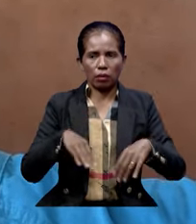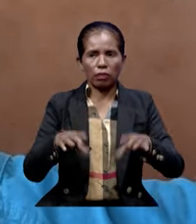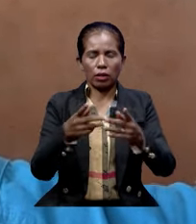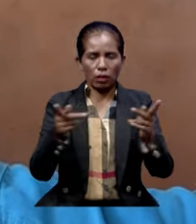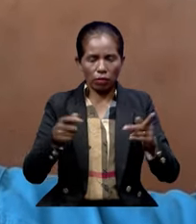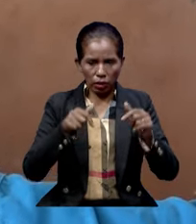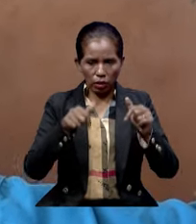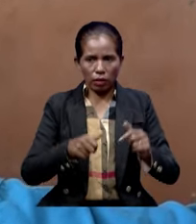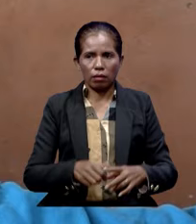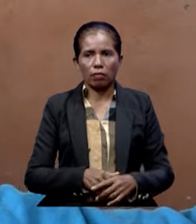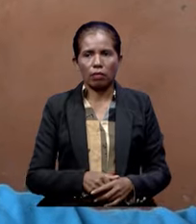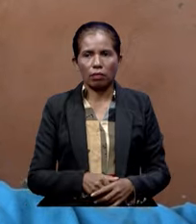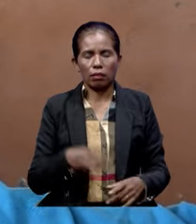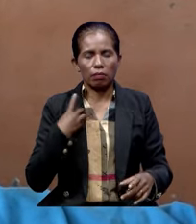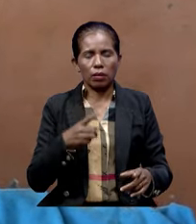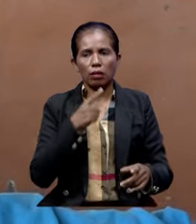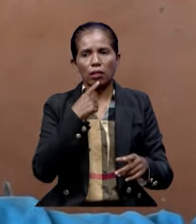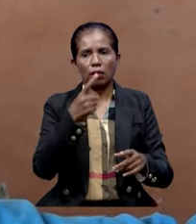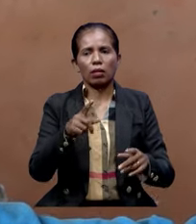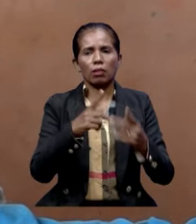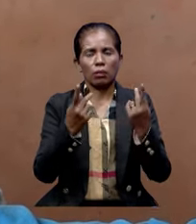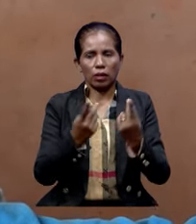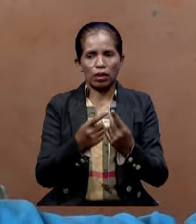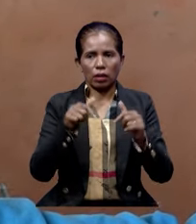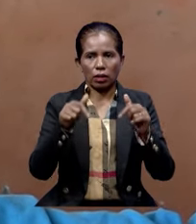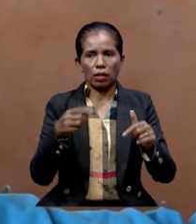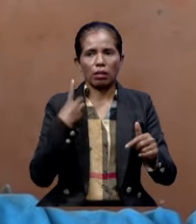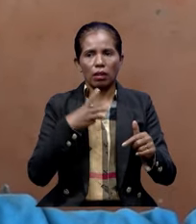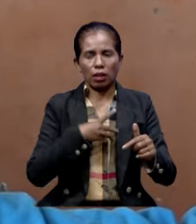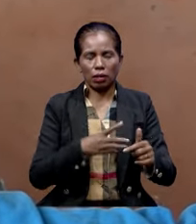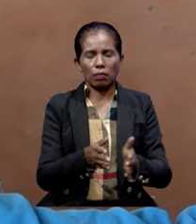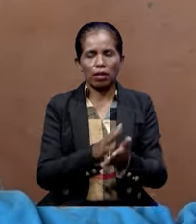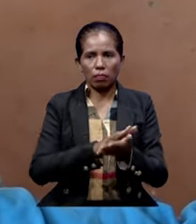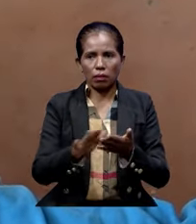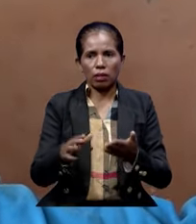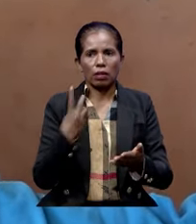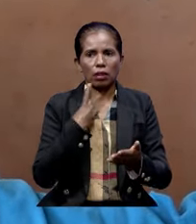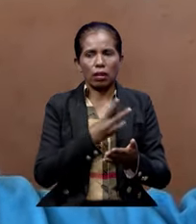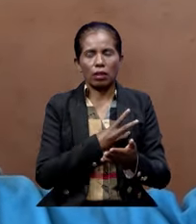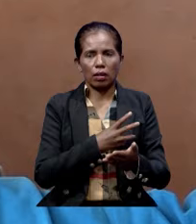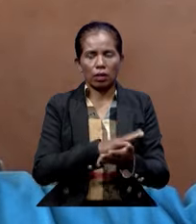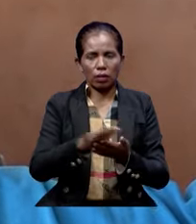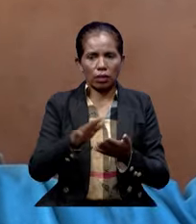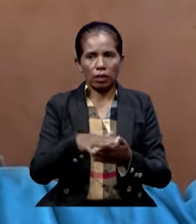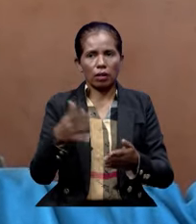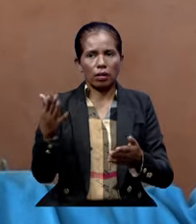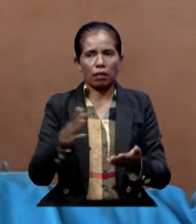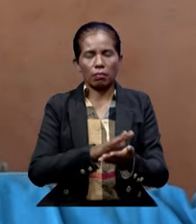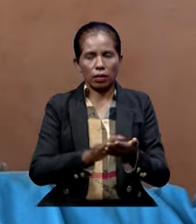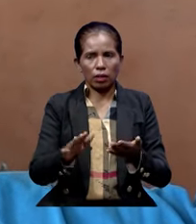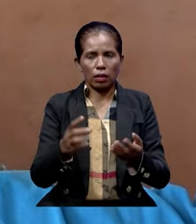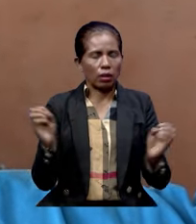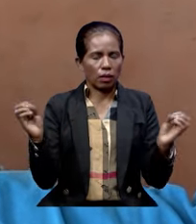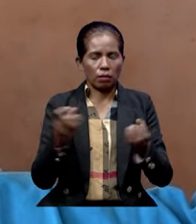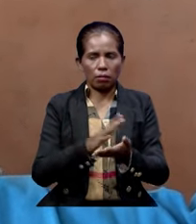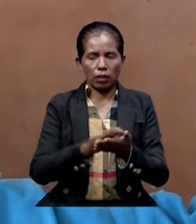dana. Ami mesti fati lebe kumpanya ni macam ami faham be amos itu ane. Sana mintu memang sudah dasar sebe darma mai dasar darma